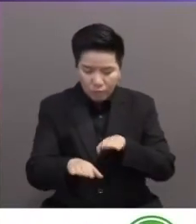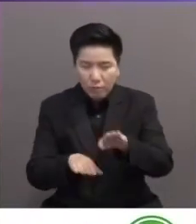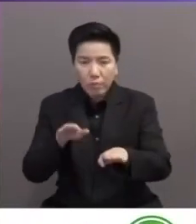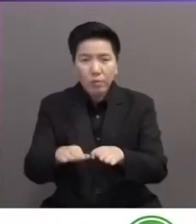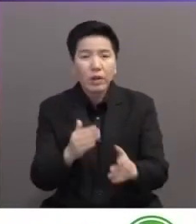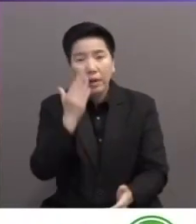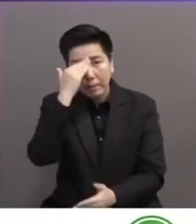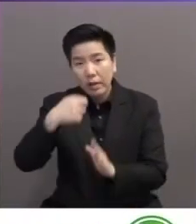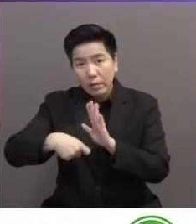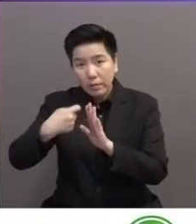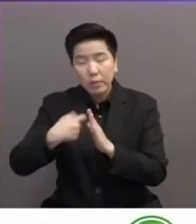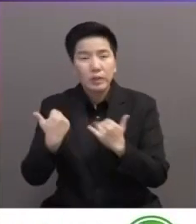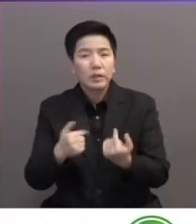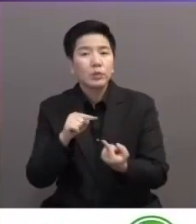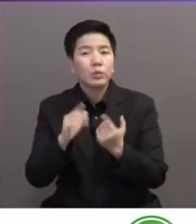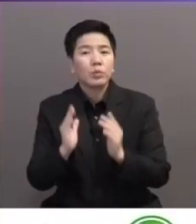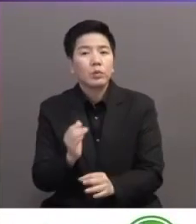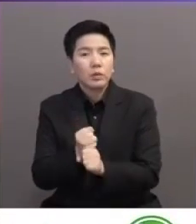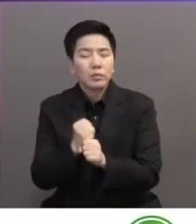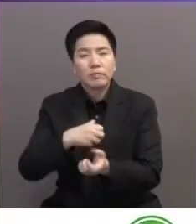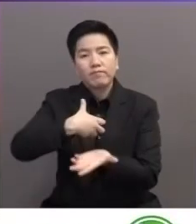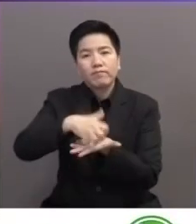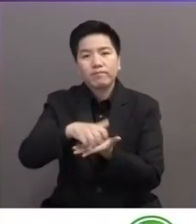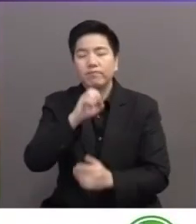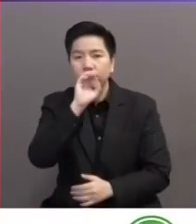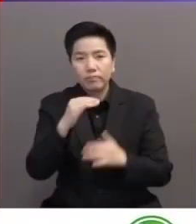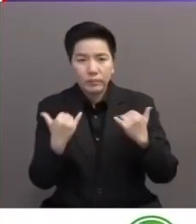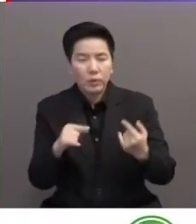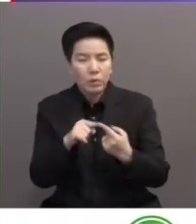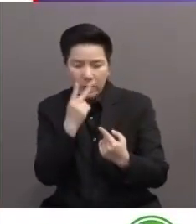อันนี้ก็เป็นในมุมของเจ้าหน้าที่ที่เขาเข้าไปช่วยเหลือผู้ที่ประสบเหตุครับ